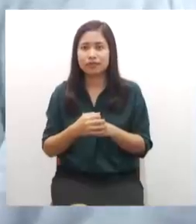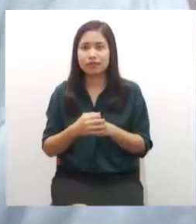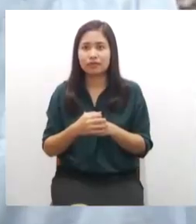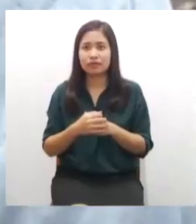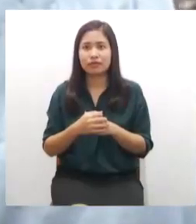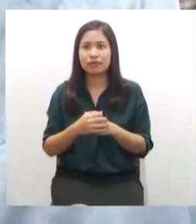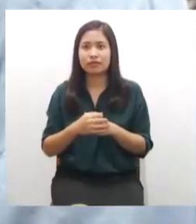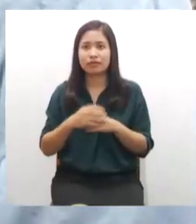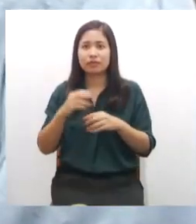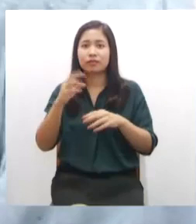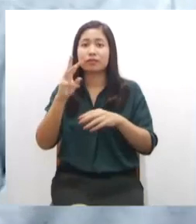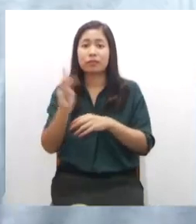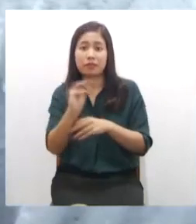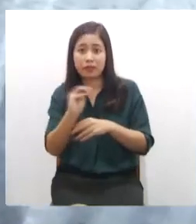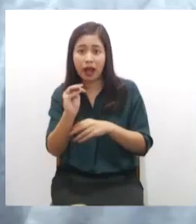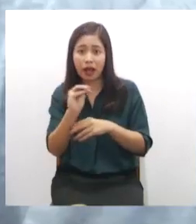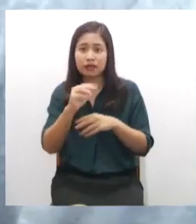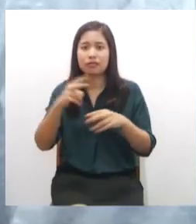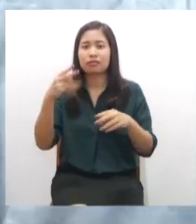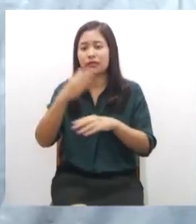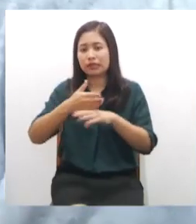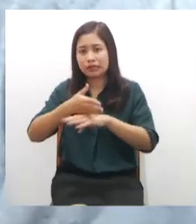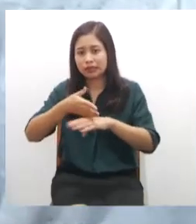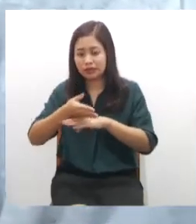ตัดไม้เตรียมลงเตา